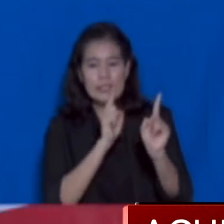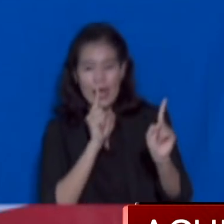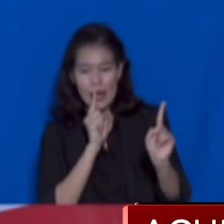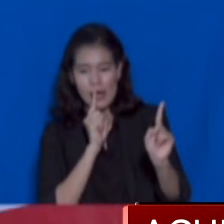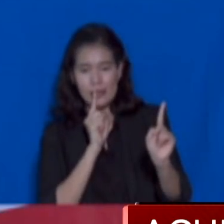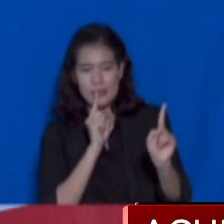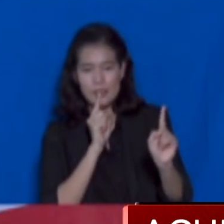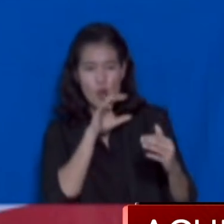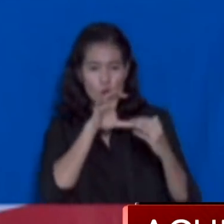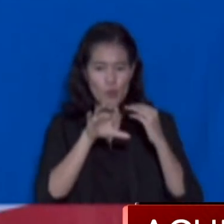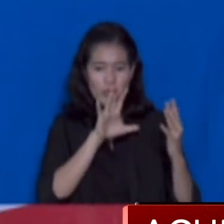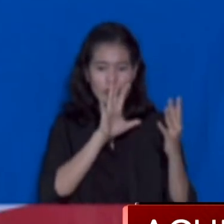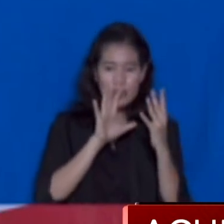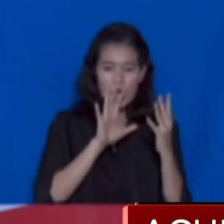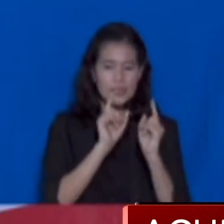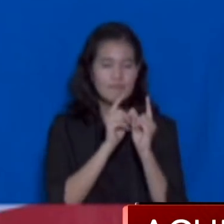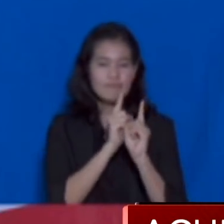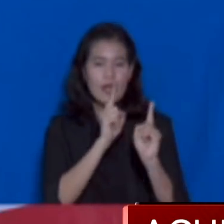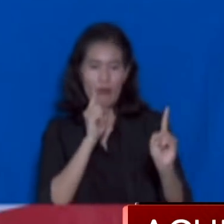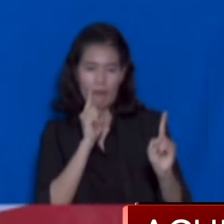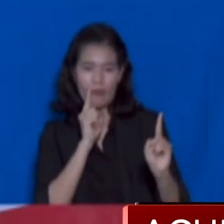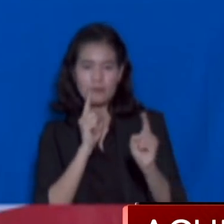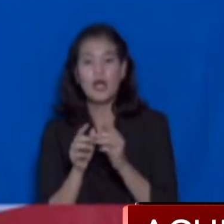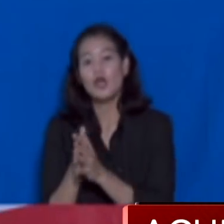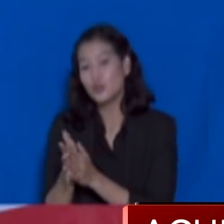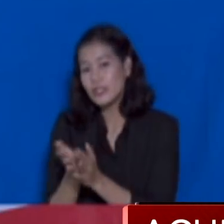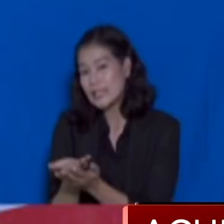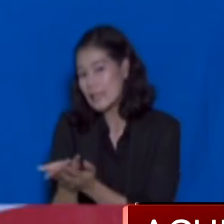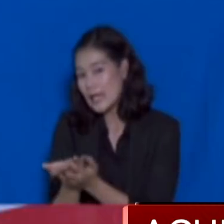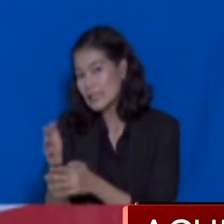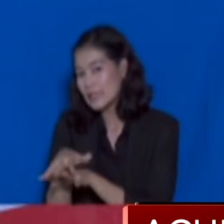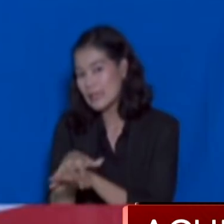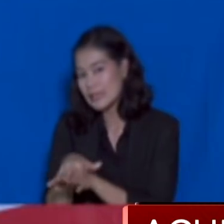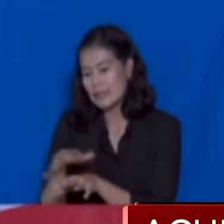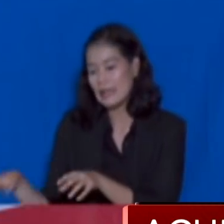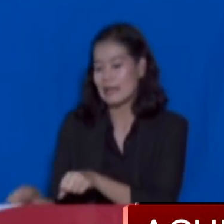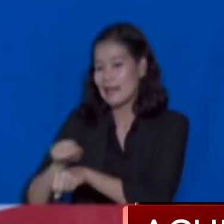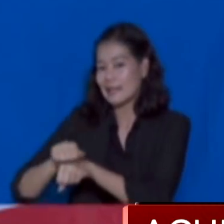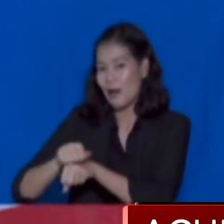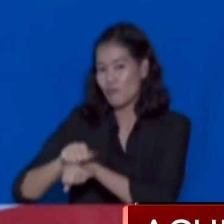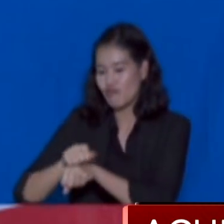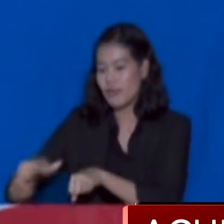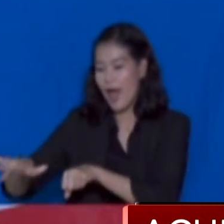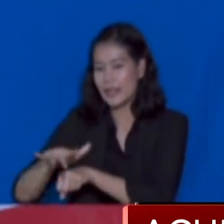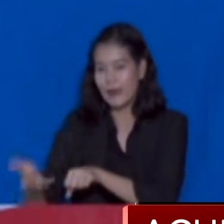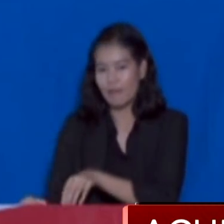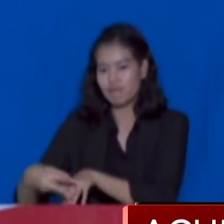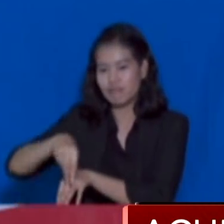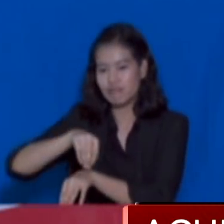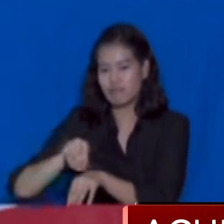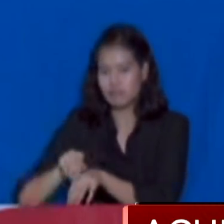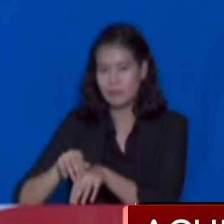berinteraksi secara sosial Cuci tangan pakai sabun dan air yang mengalir